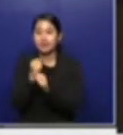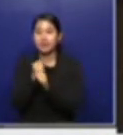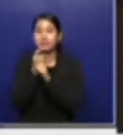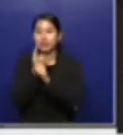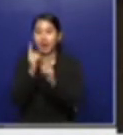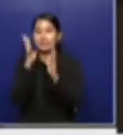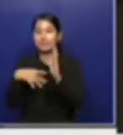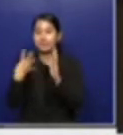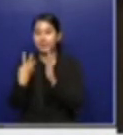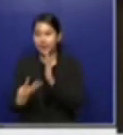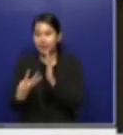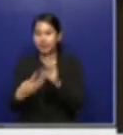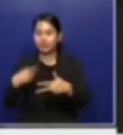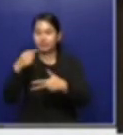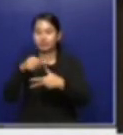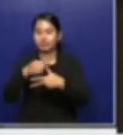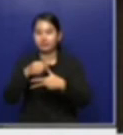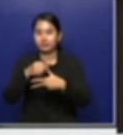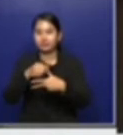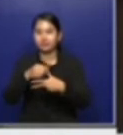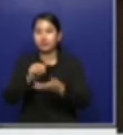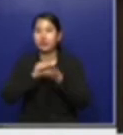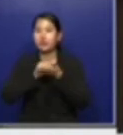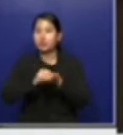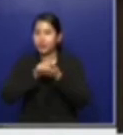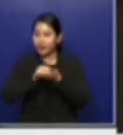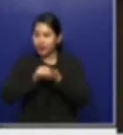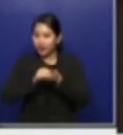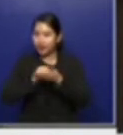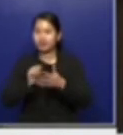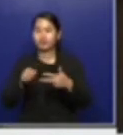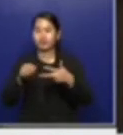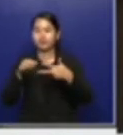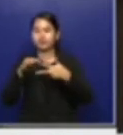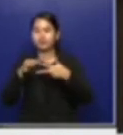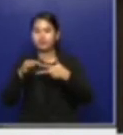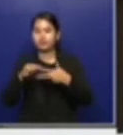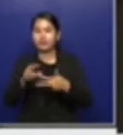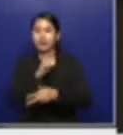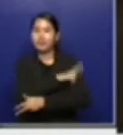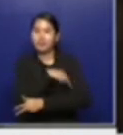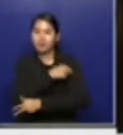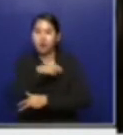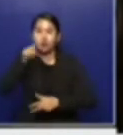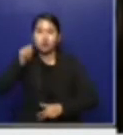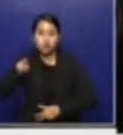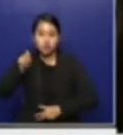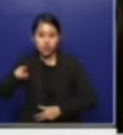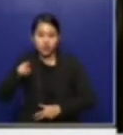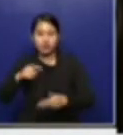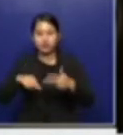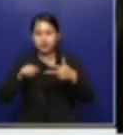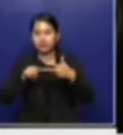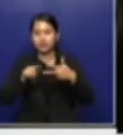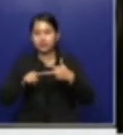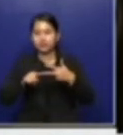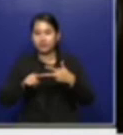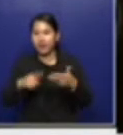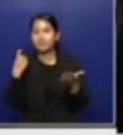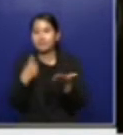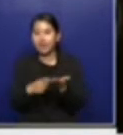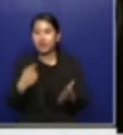ะครับก็คือด้านระบบบริการปฐมภูมิด้านแพทย์ฉุกเฉินและระบบหลักประกันสุข